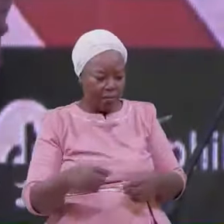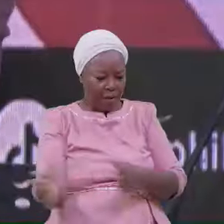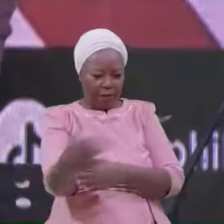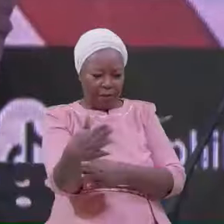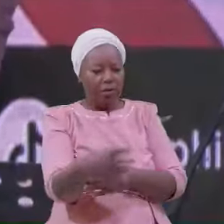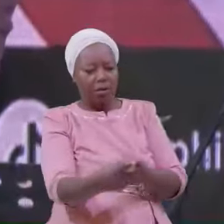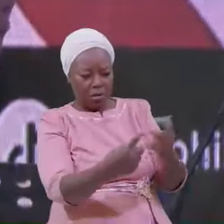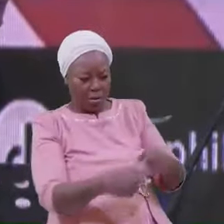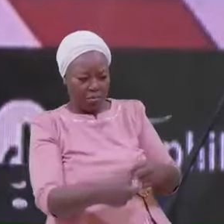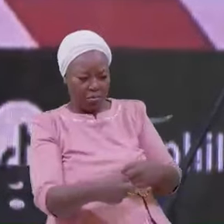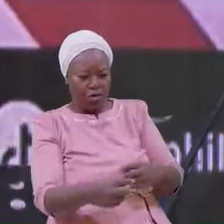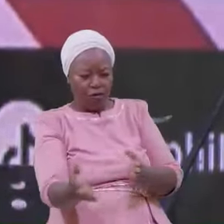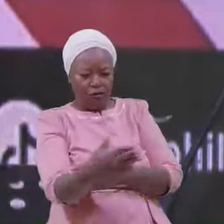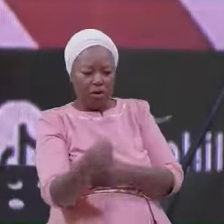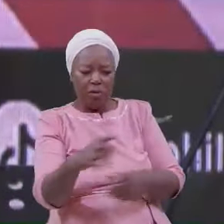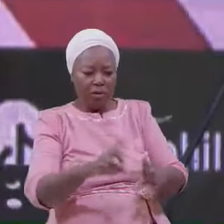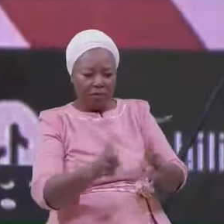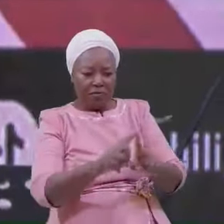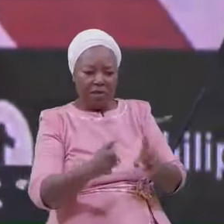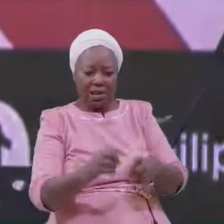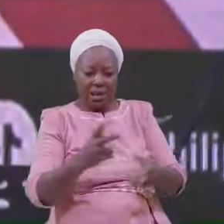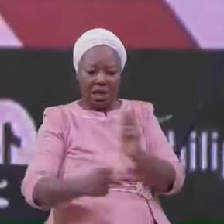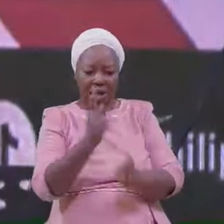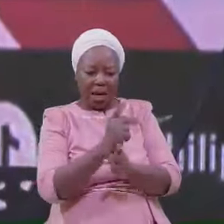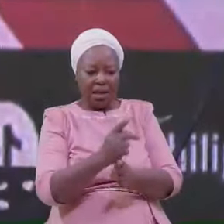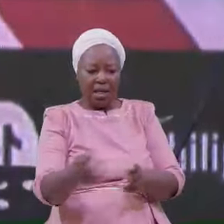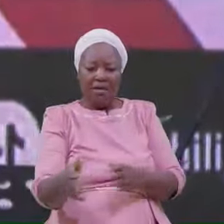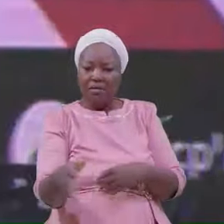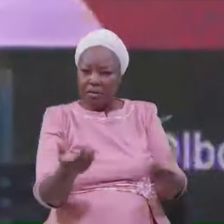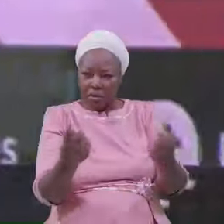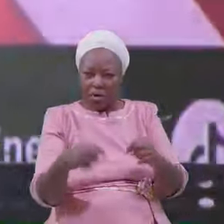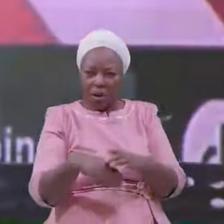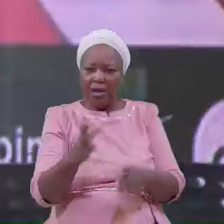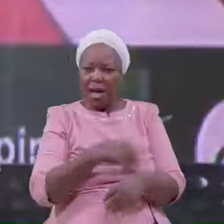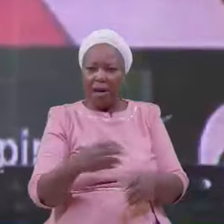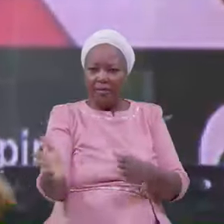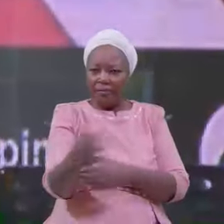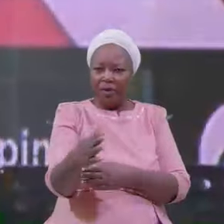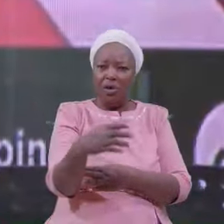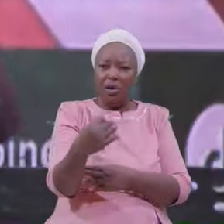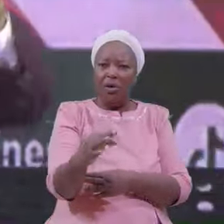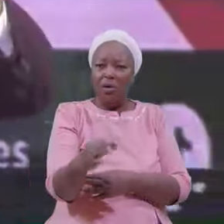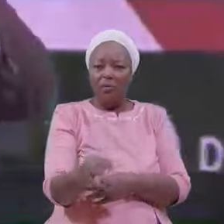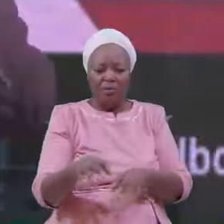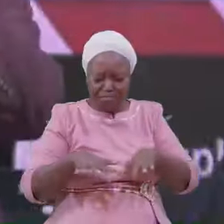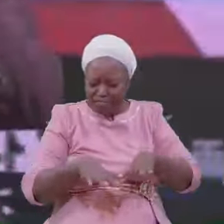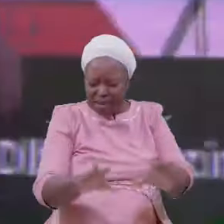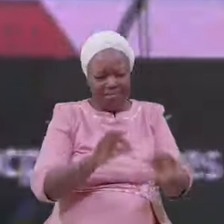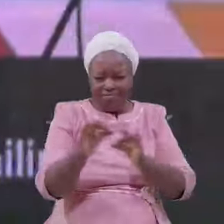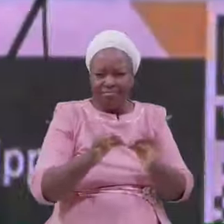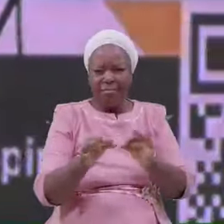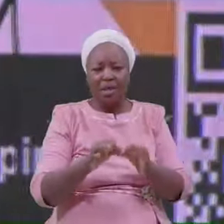of many sizes, fish of many types, and fish of and many descriptions. They all